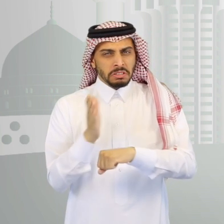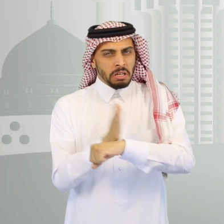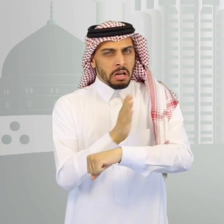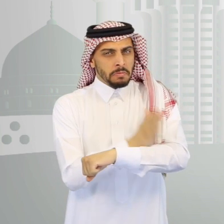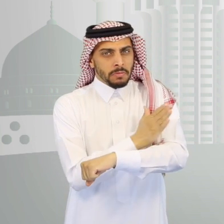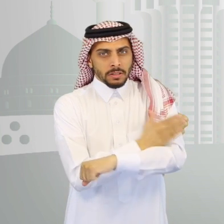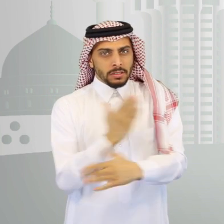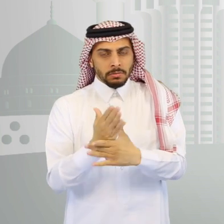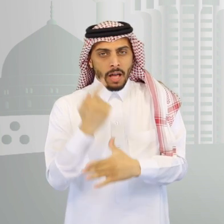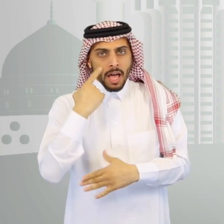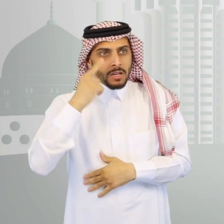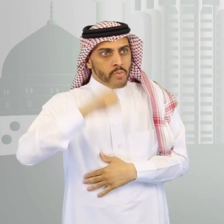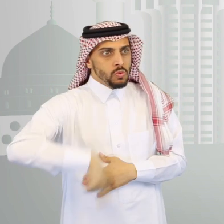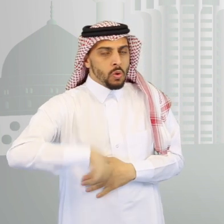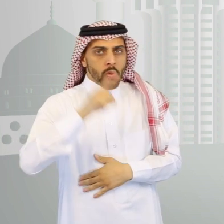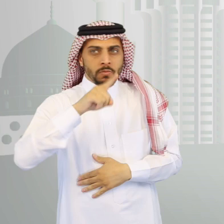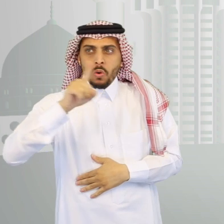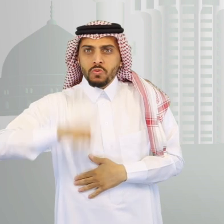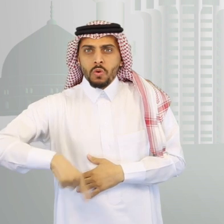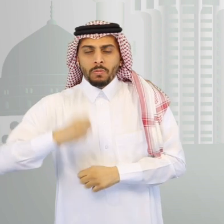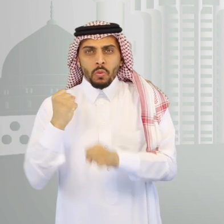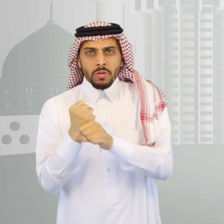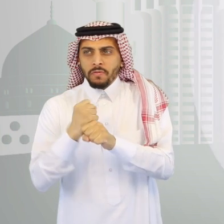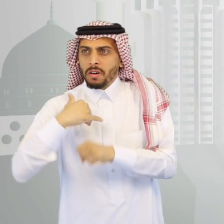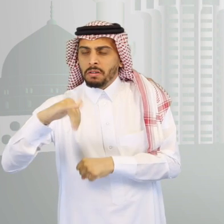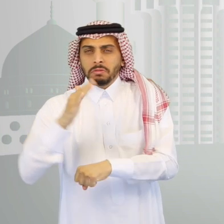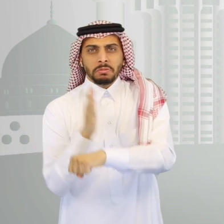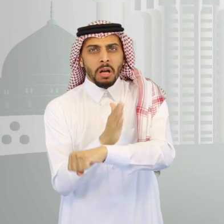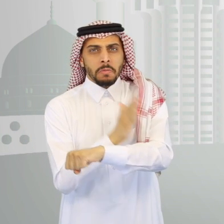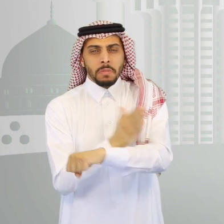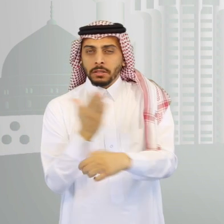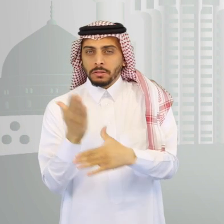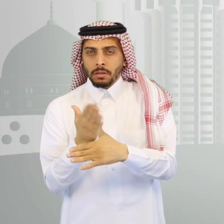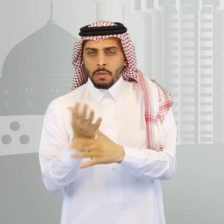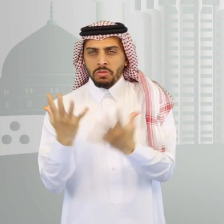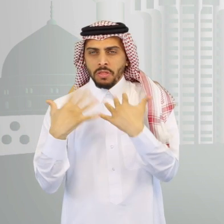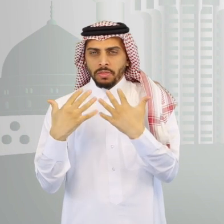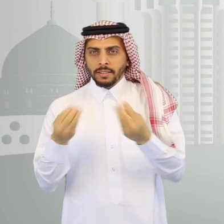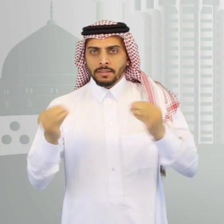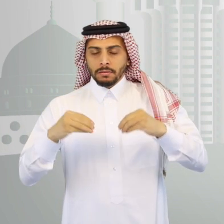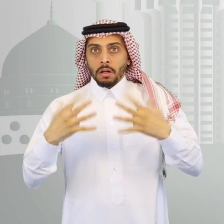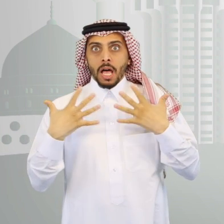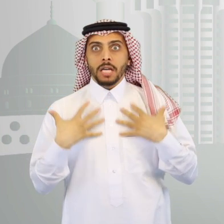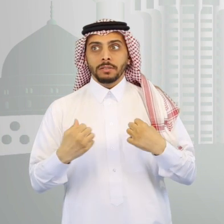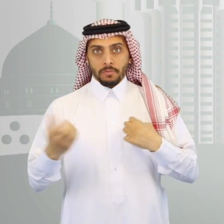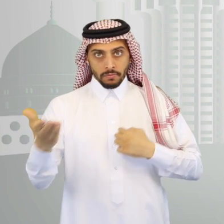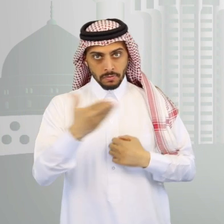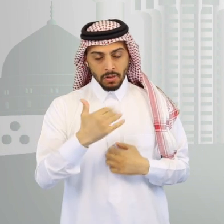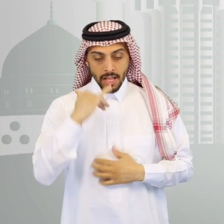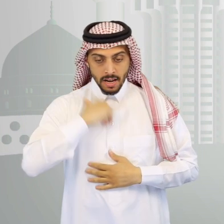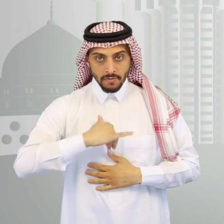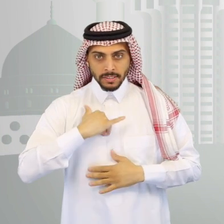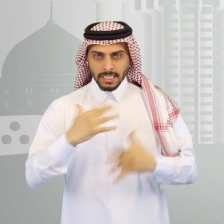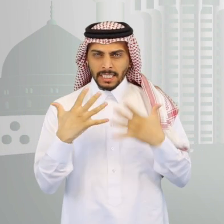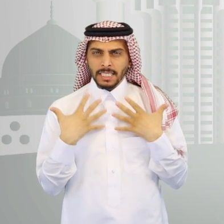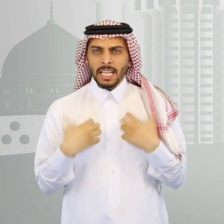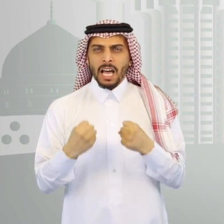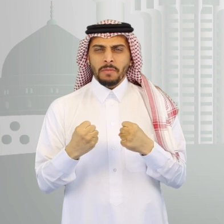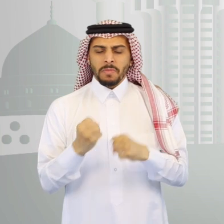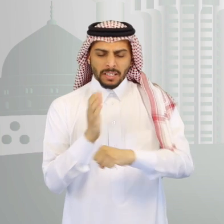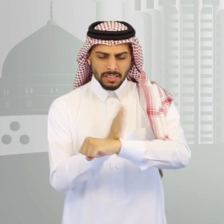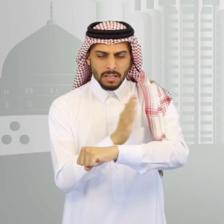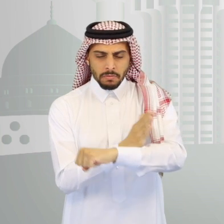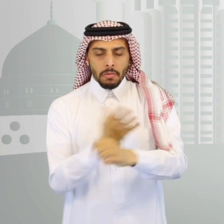قدرتنا على ممارسه ادوارنا وظائفنا تتعافى غال بيه الناس الذين يواجهون صعوبات صحيه